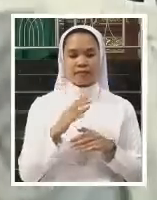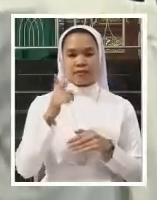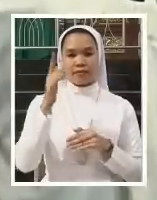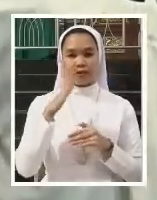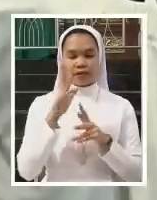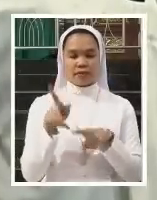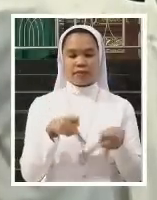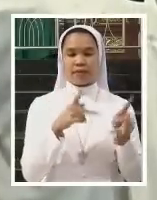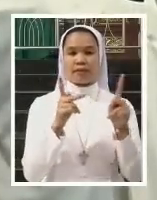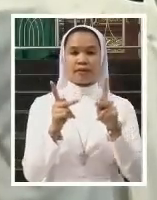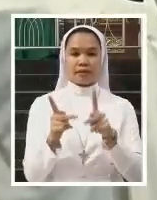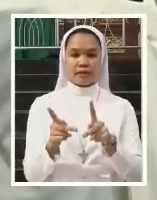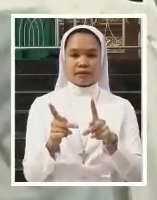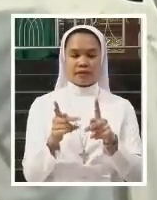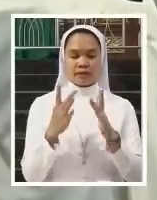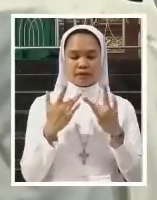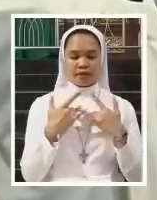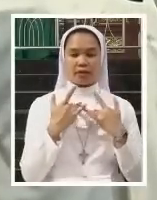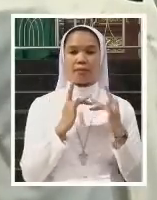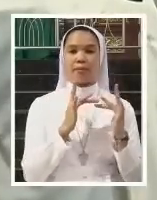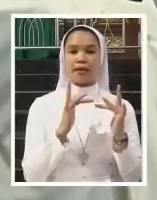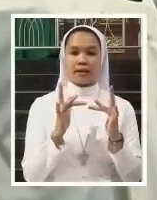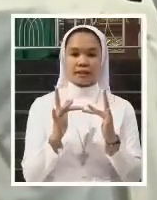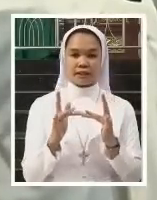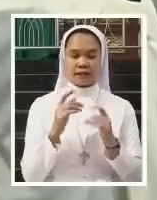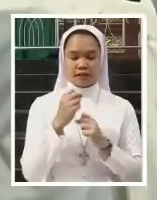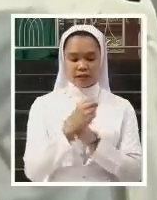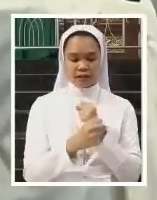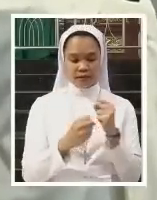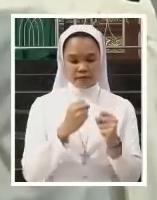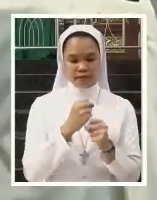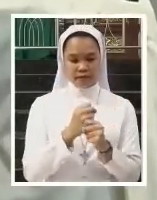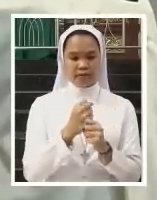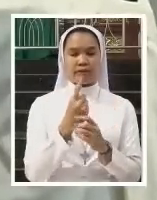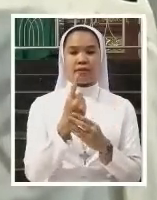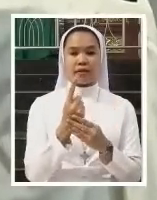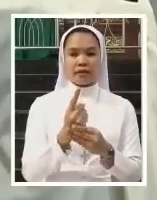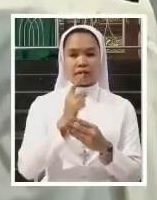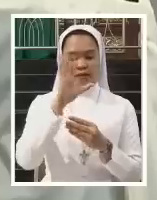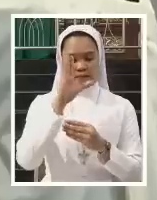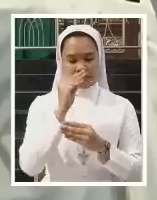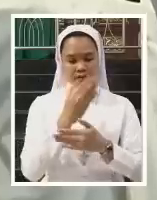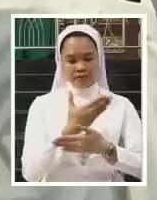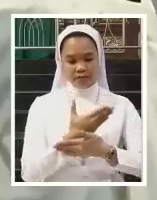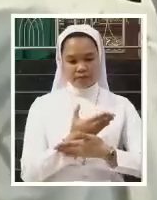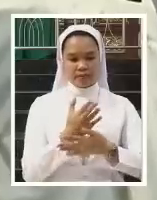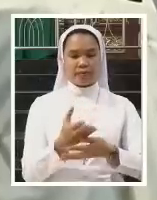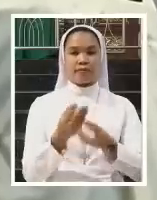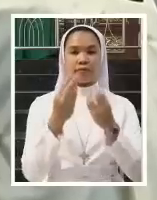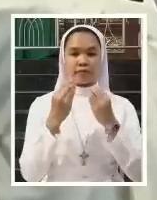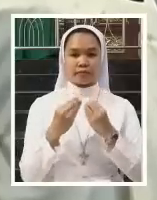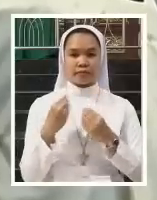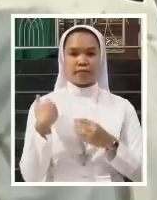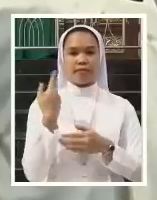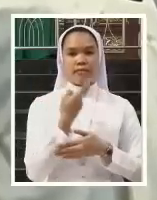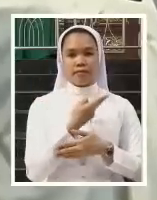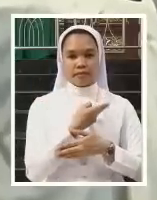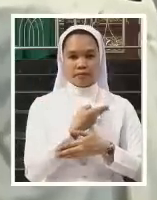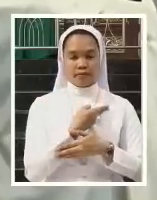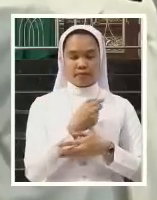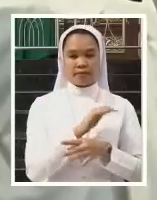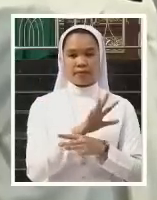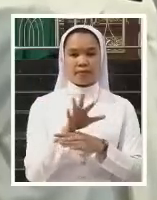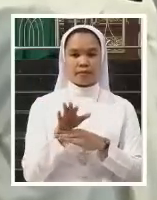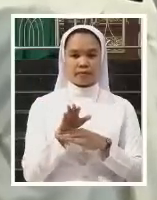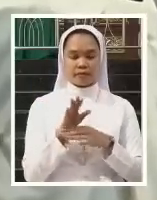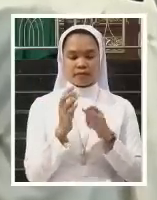Adios amaning mga pagkaherak sa pasyon kang bugtong niyang aki, nagtao sa indo ning arogan